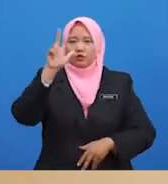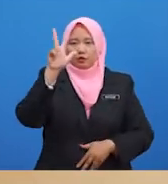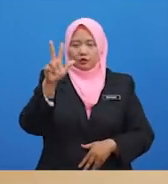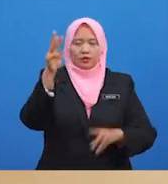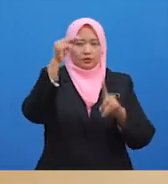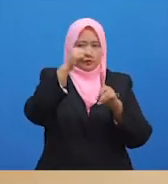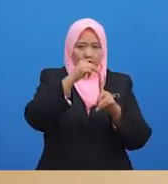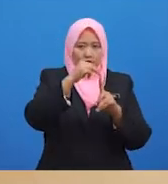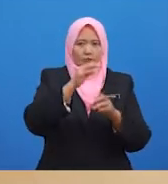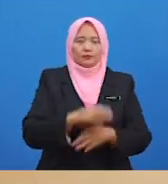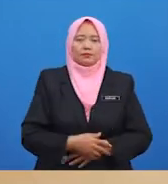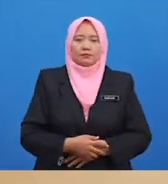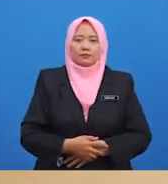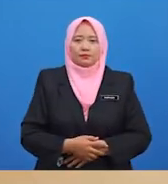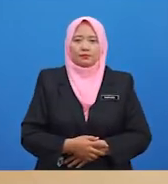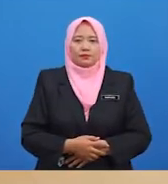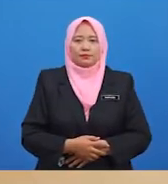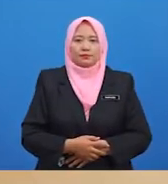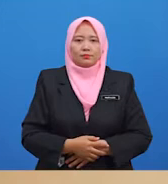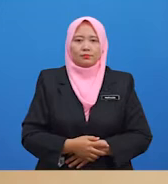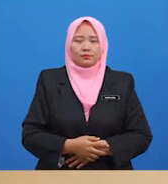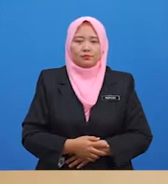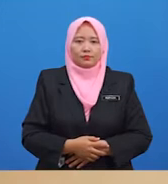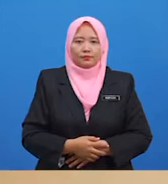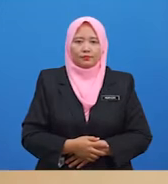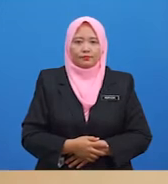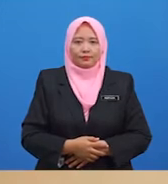markah sebanyak 3 markah.